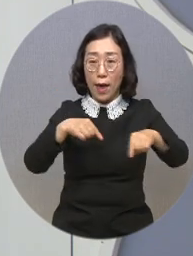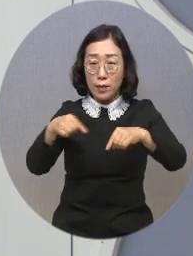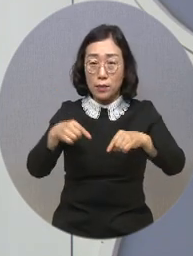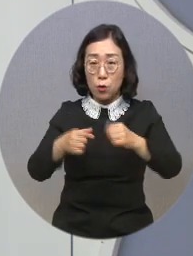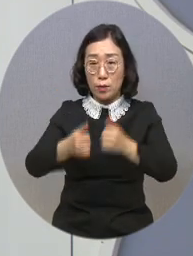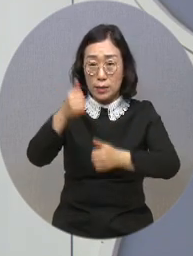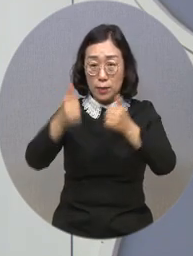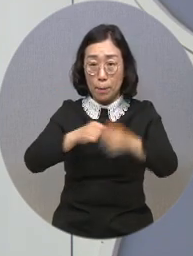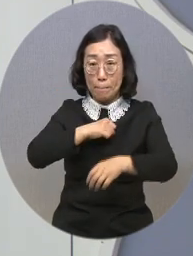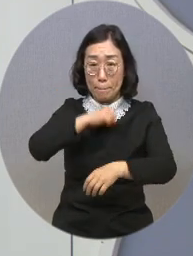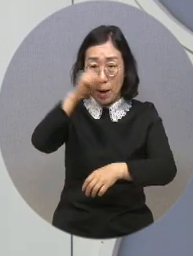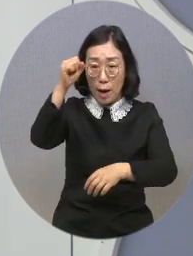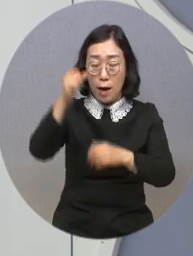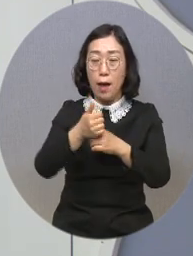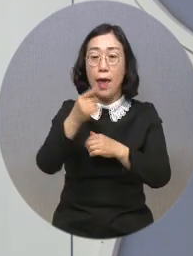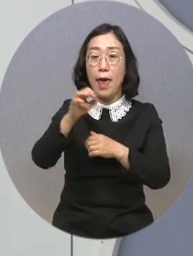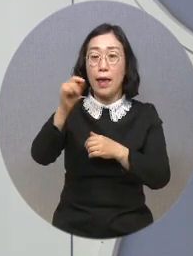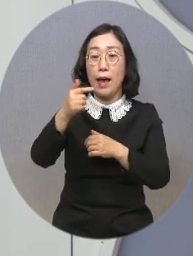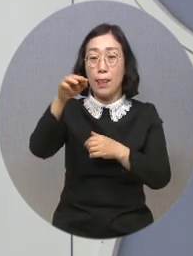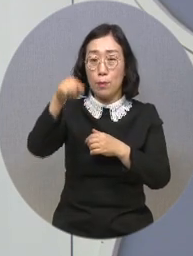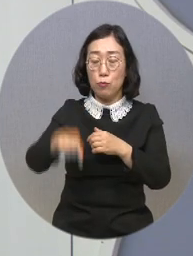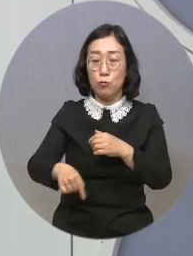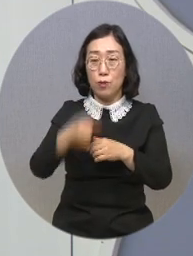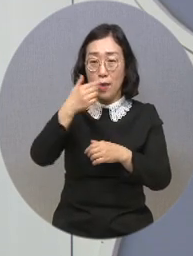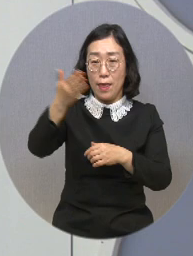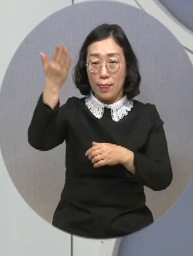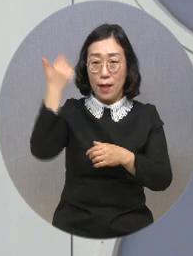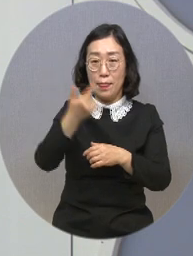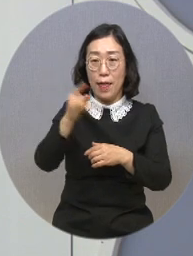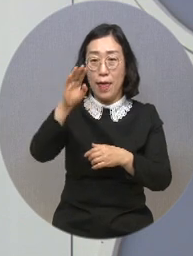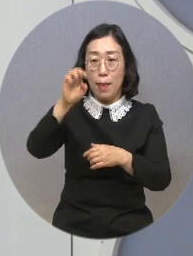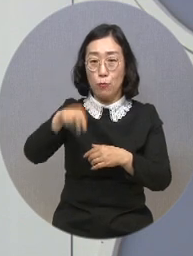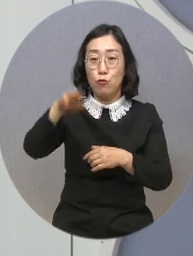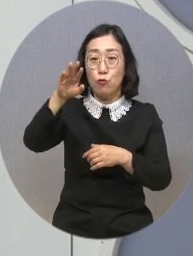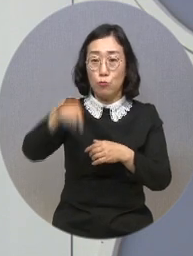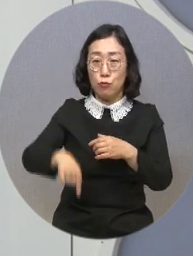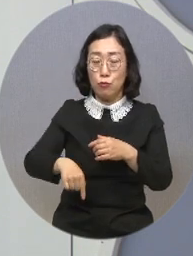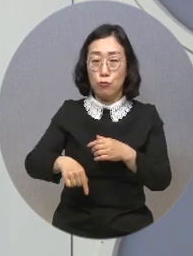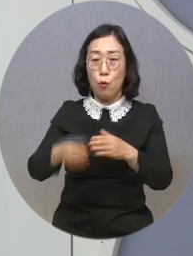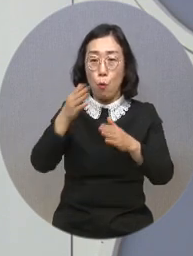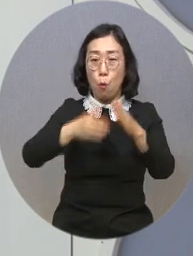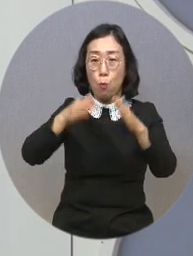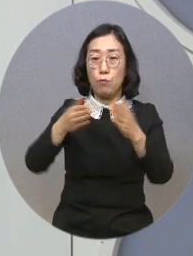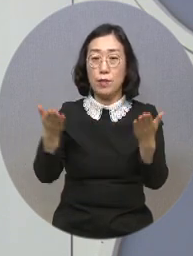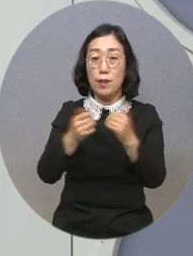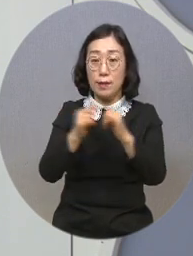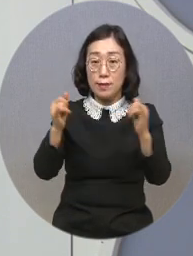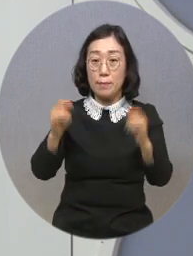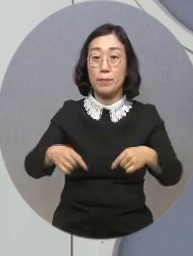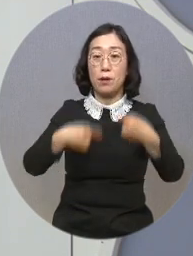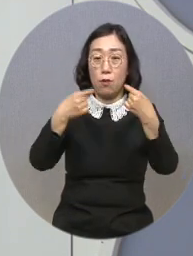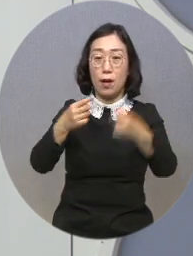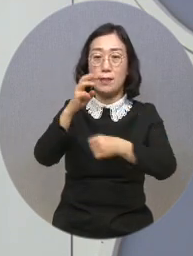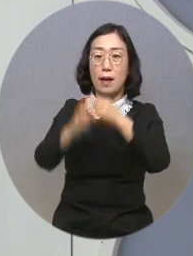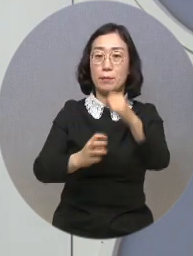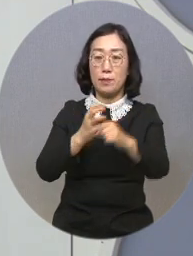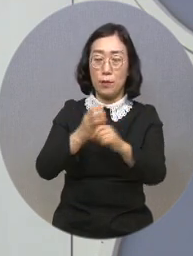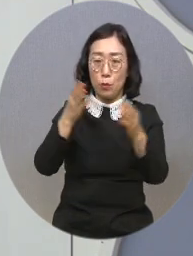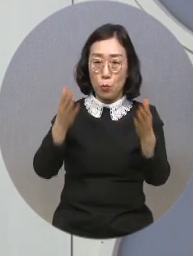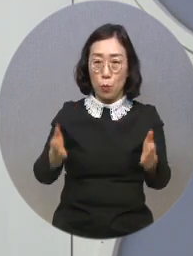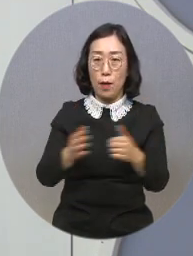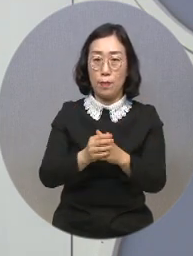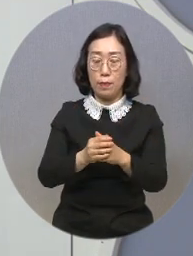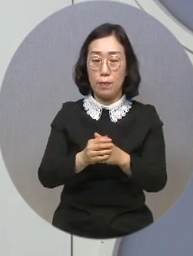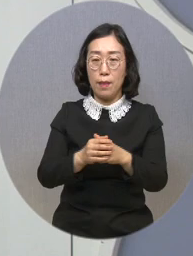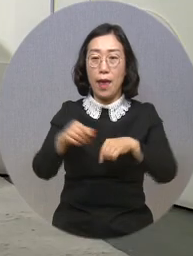거쳐서 지금 행안부고요. 저희 때는 내무부 공무원을 시작해서 30년 동안